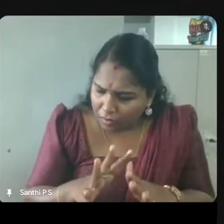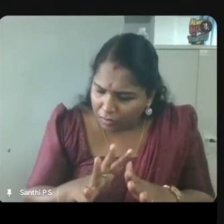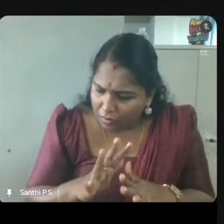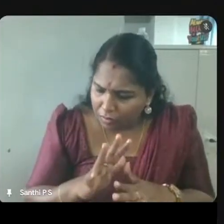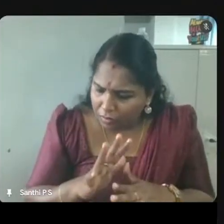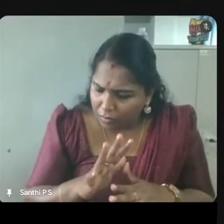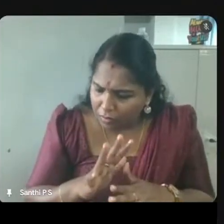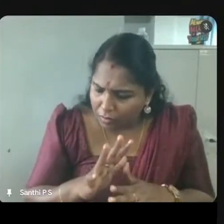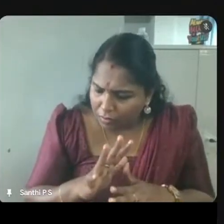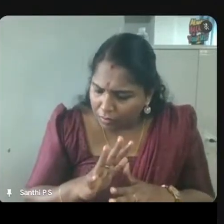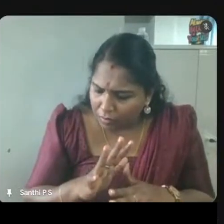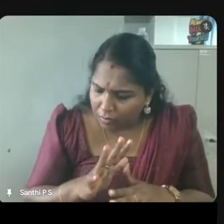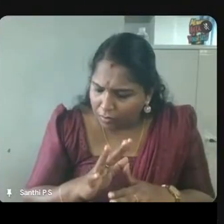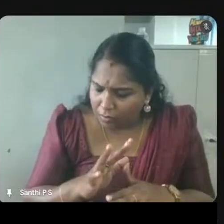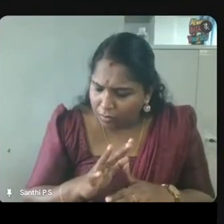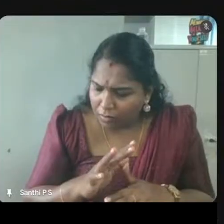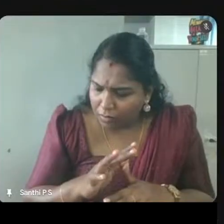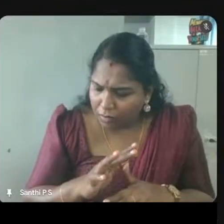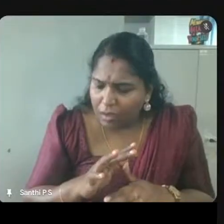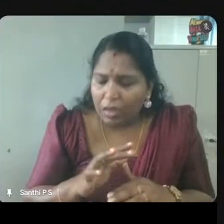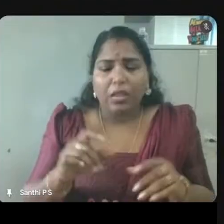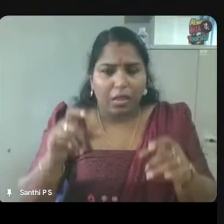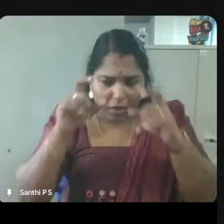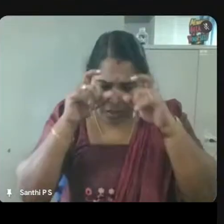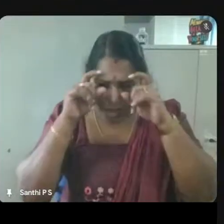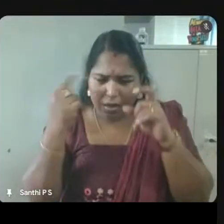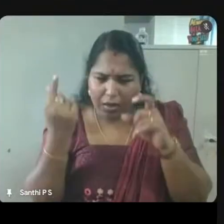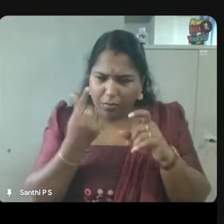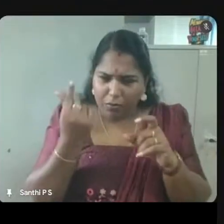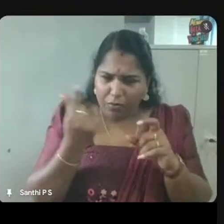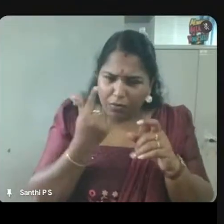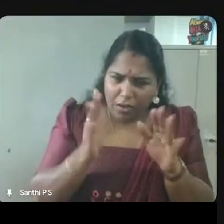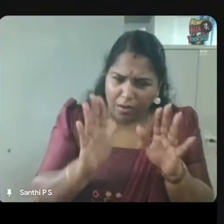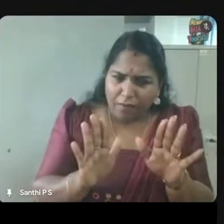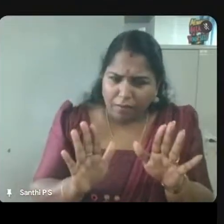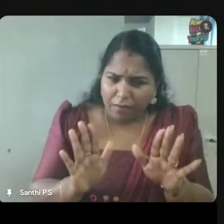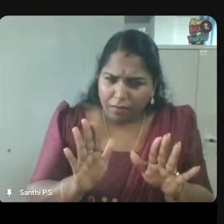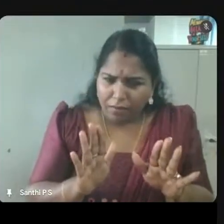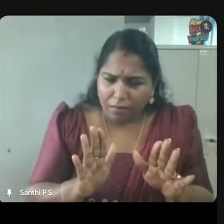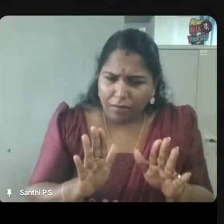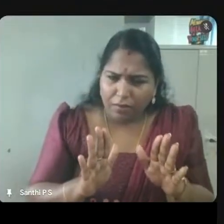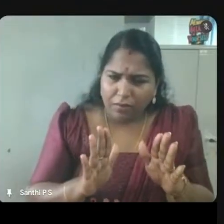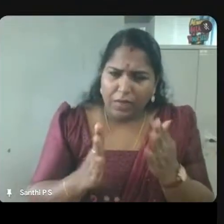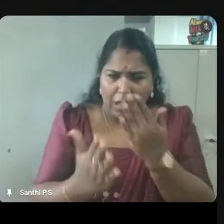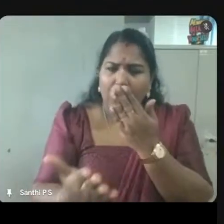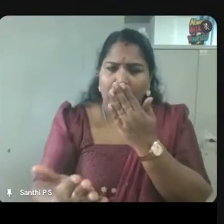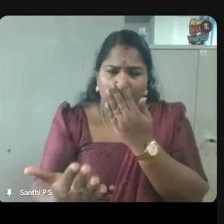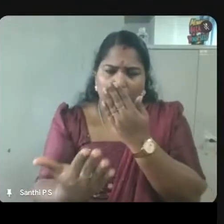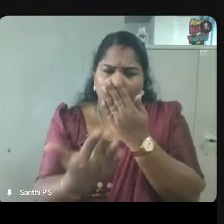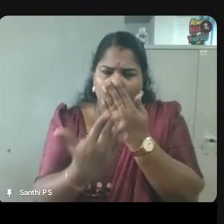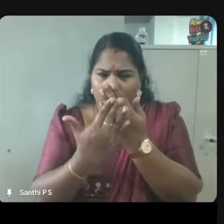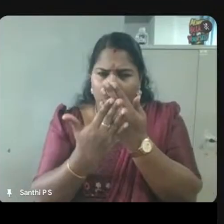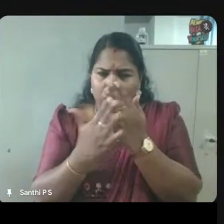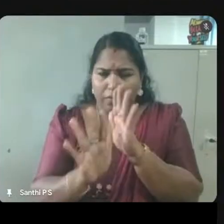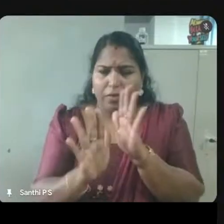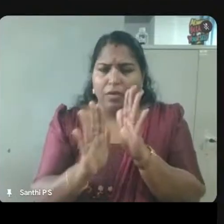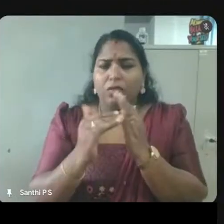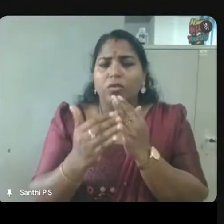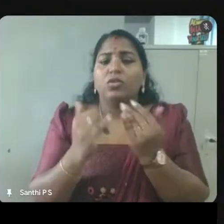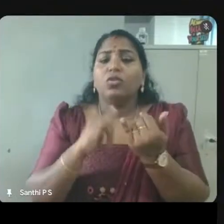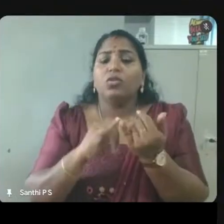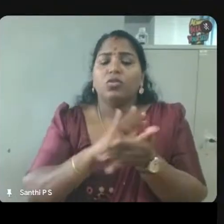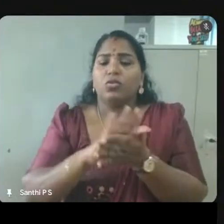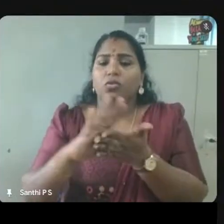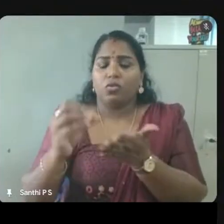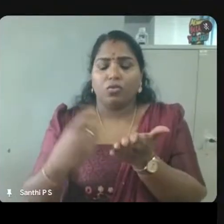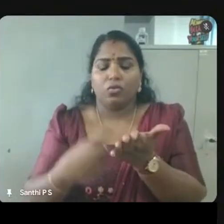കണ്ണട വെച്ച് തുടങ്ങിയതാണ്. നെക്സ്റ്റ് ക്വസ്റ്റ്യൻ എന്തായിരുന്നു മാമിന് കാഴ്ചക്കുറവുണ്ടോ എന്നുള്ളത്? ഓക്കെ, കാഴ്ചക്കുറവുണ്ട്. 2 കാര്യങ്ങളുണ്ട് സർ, ഉണ്ട്